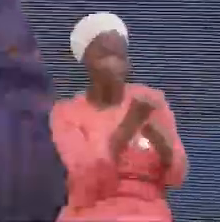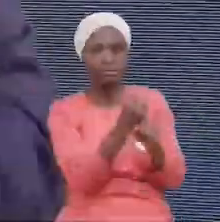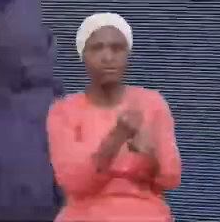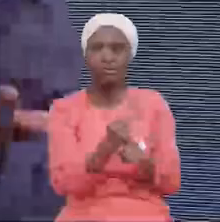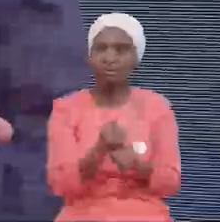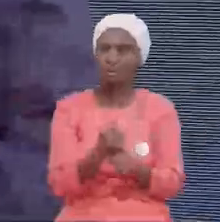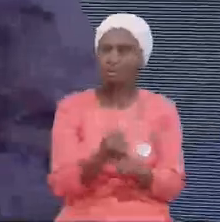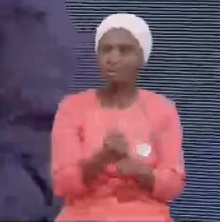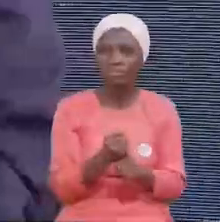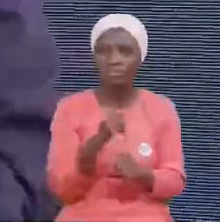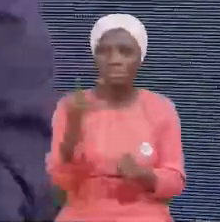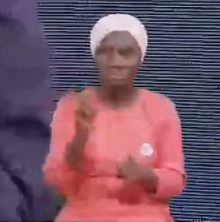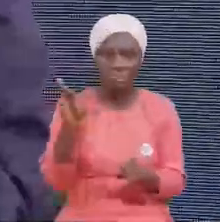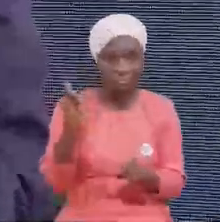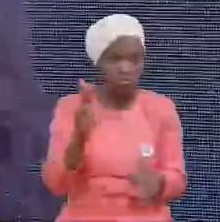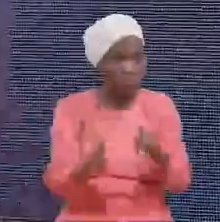Les héros n'ont pas de principe.